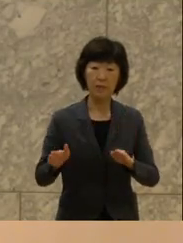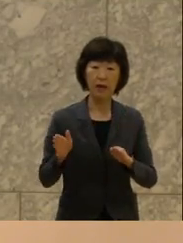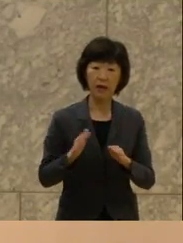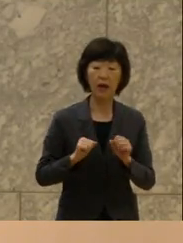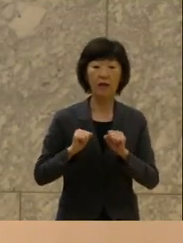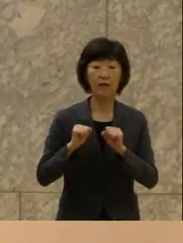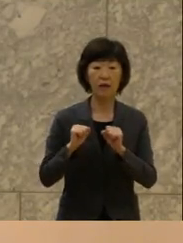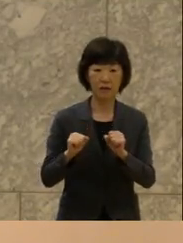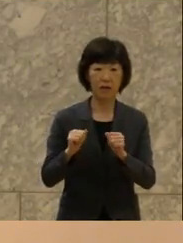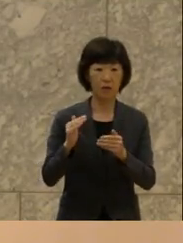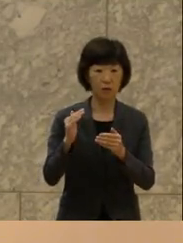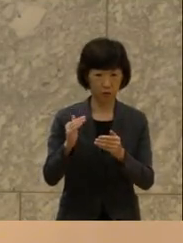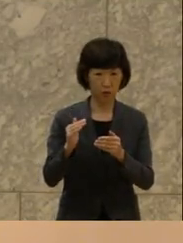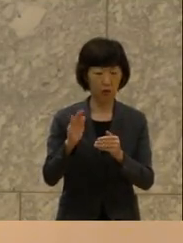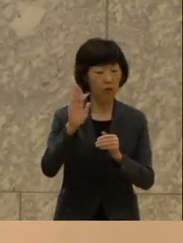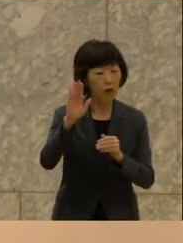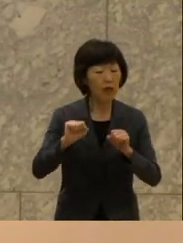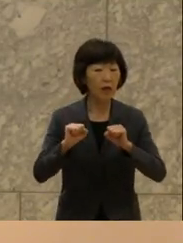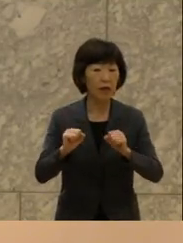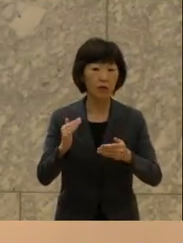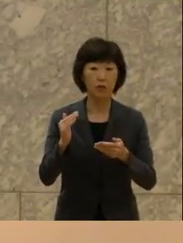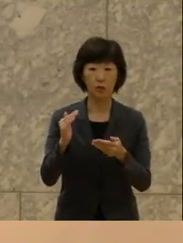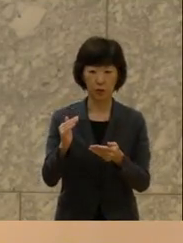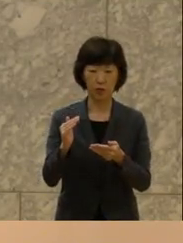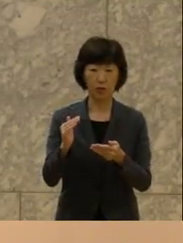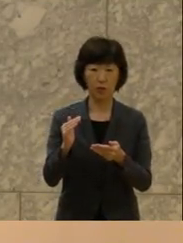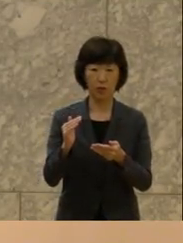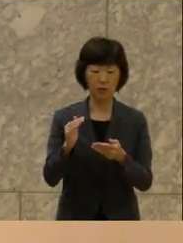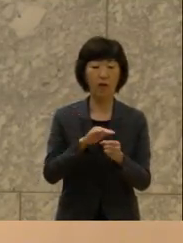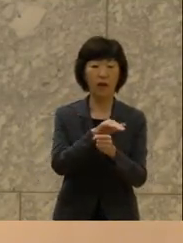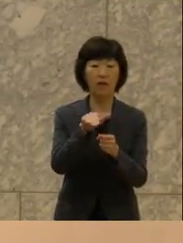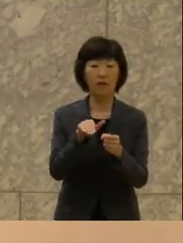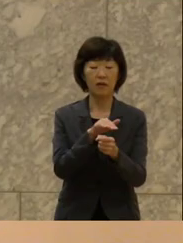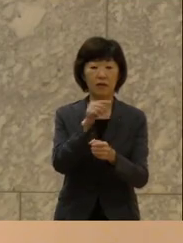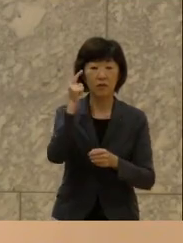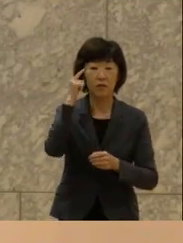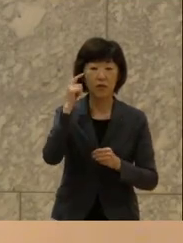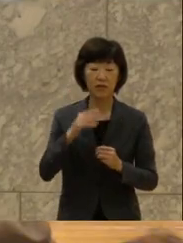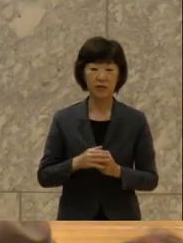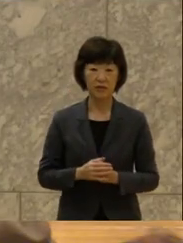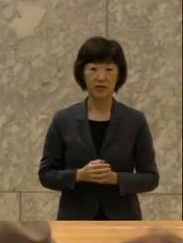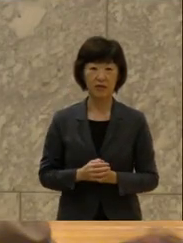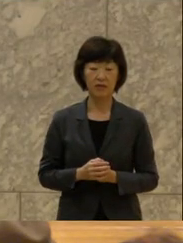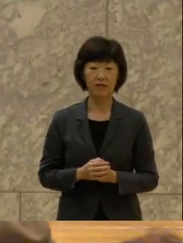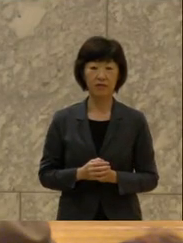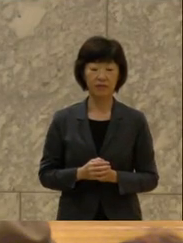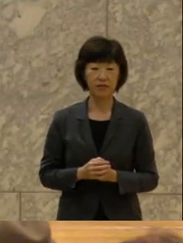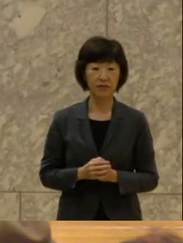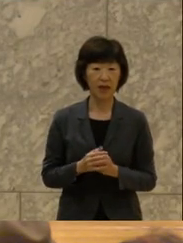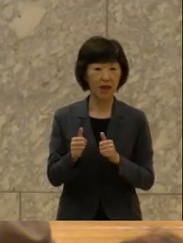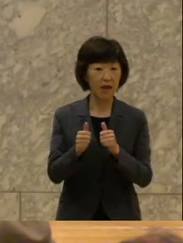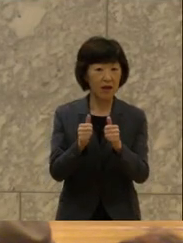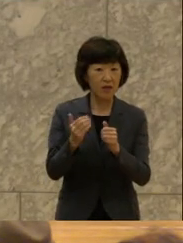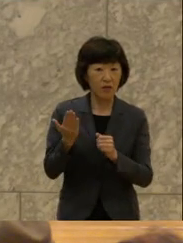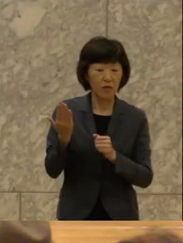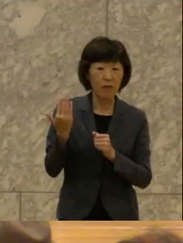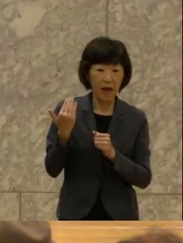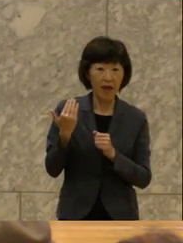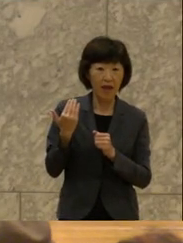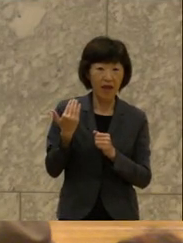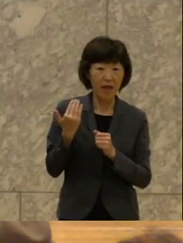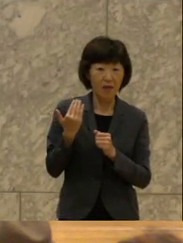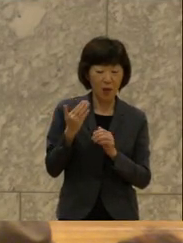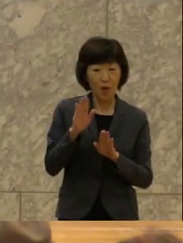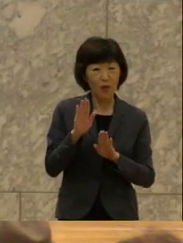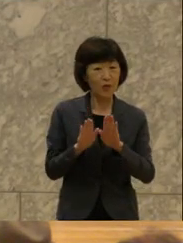てることがとかこれからやっていうことか大事かなと思っていますありがとうございますレース前のこの調子